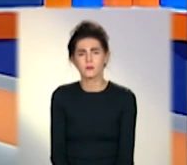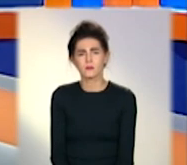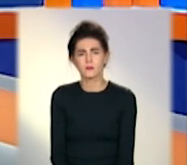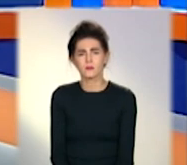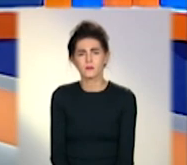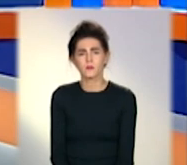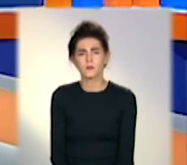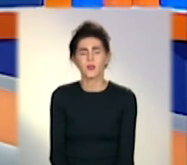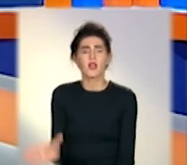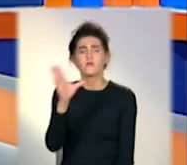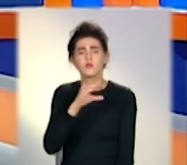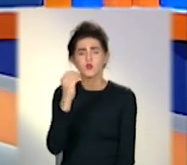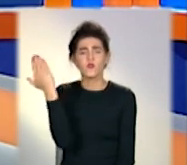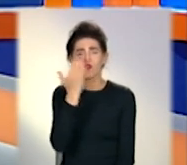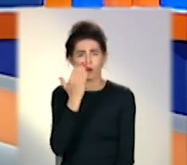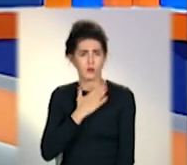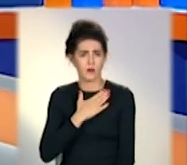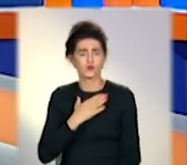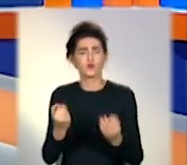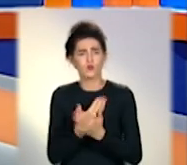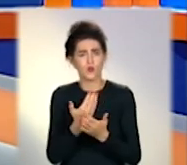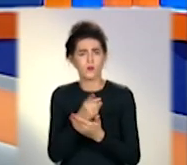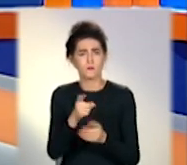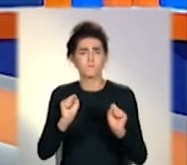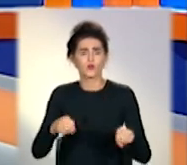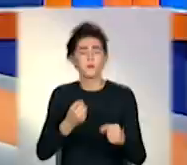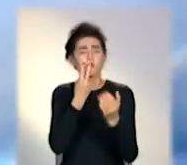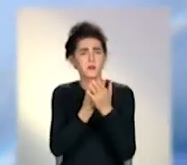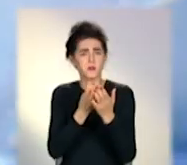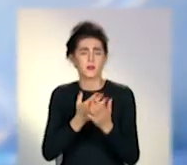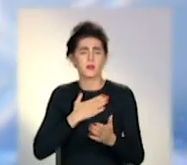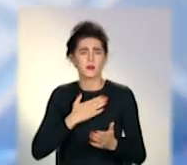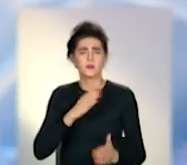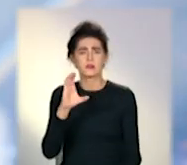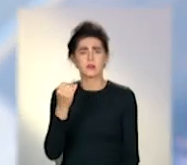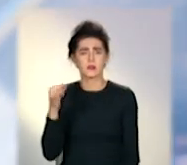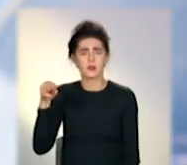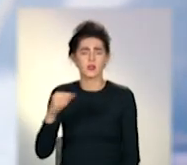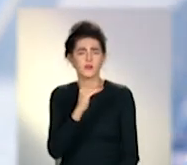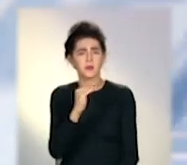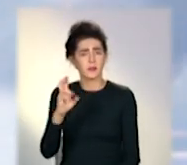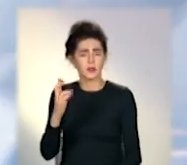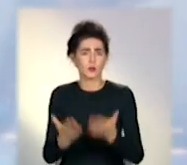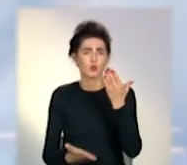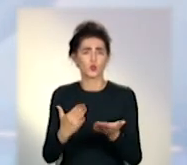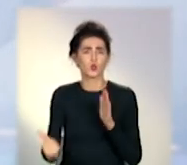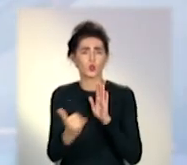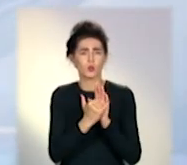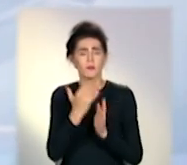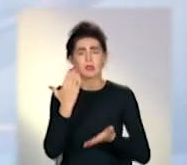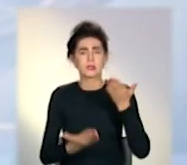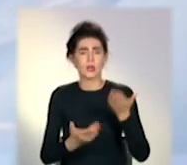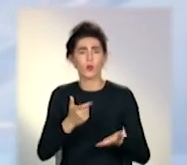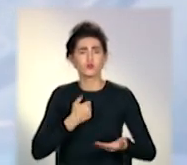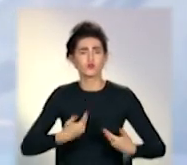Усі сюжети цього випуску ви також можете подивитися на наших сторінках у Фейсбуці та Ютубі. А якщо